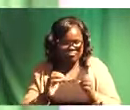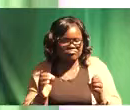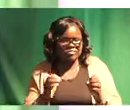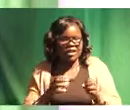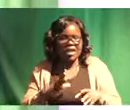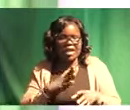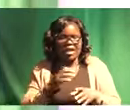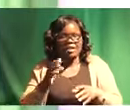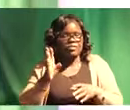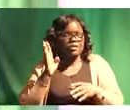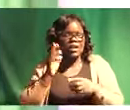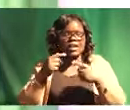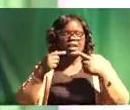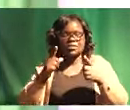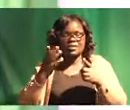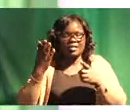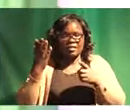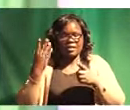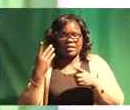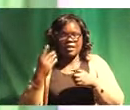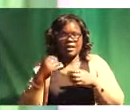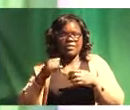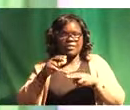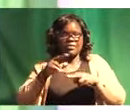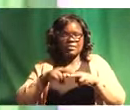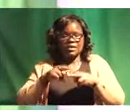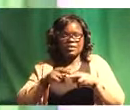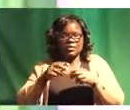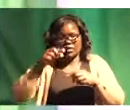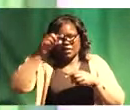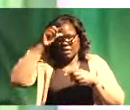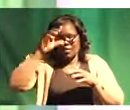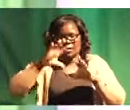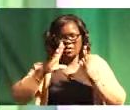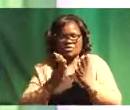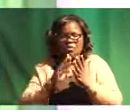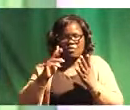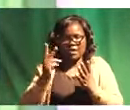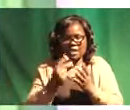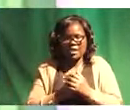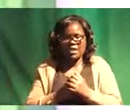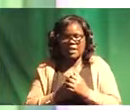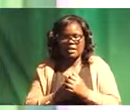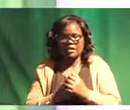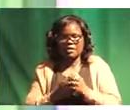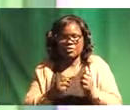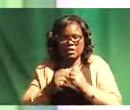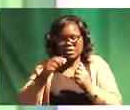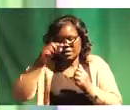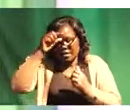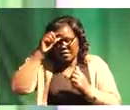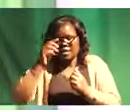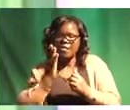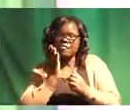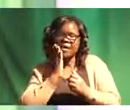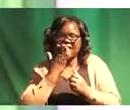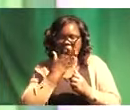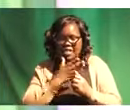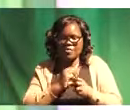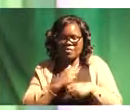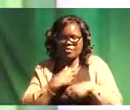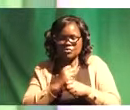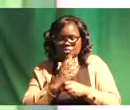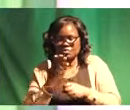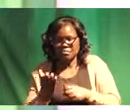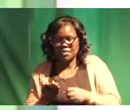vile mulisikia nikitangaza juzi, tumeketi chini na governors wote wa Kenya, akiwemo governor wenu hapa.